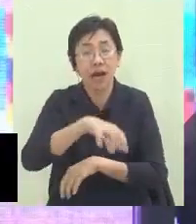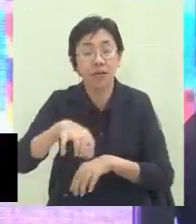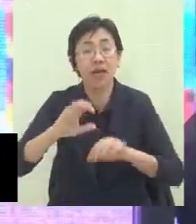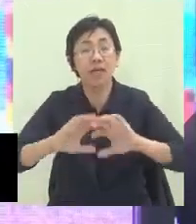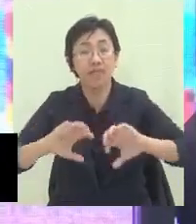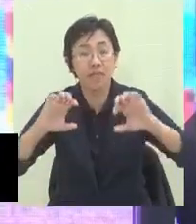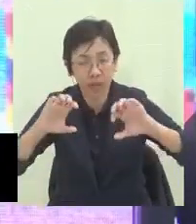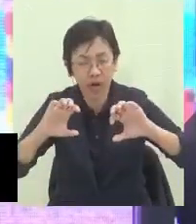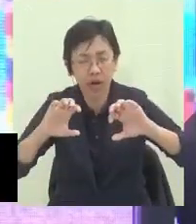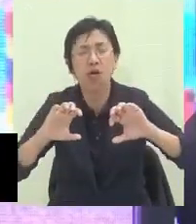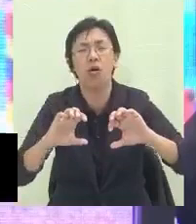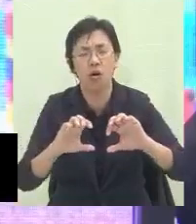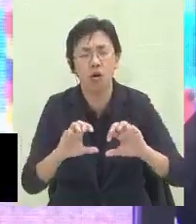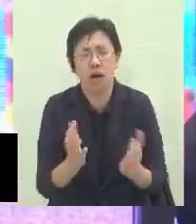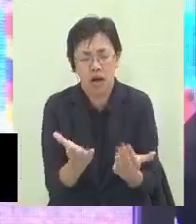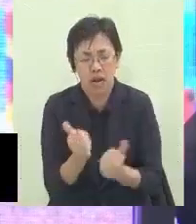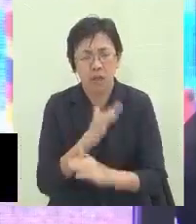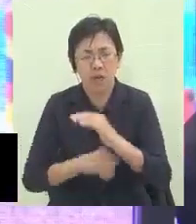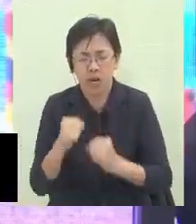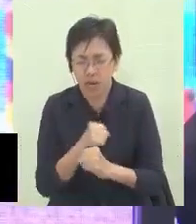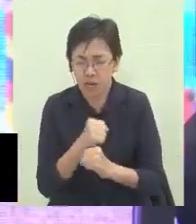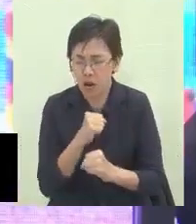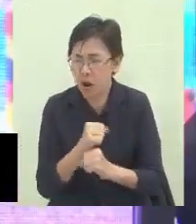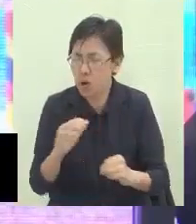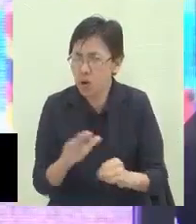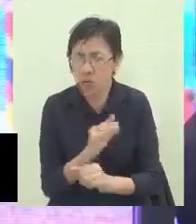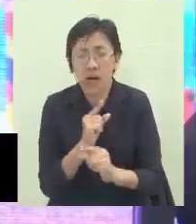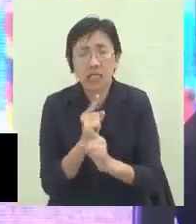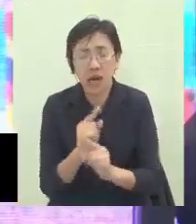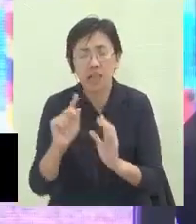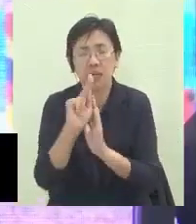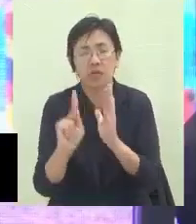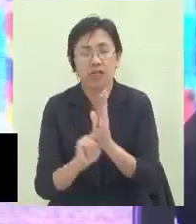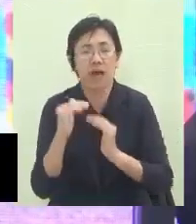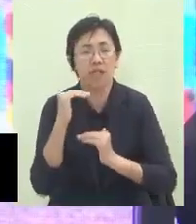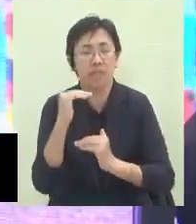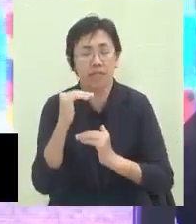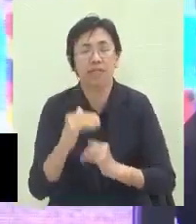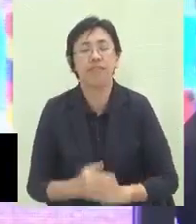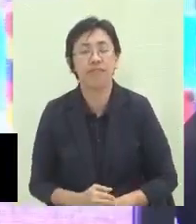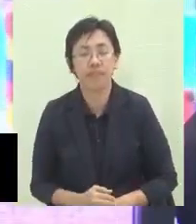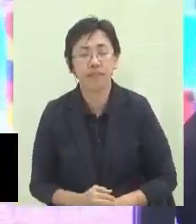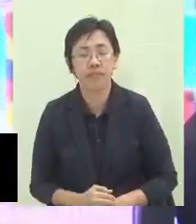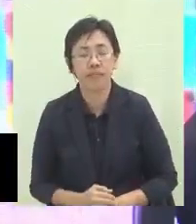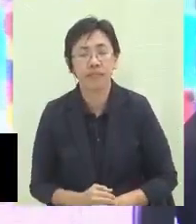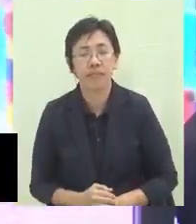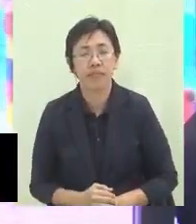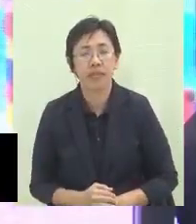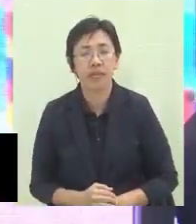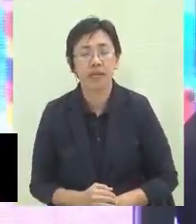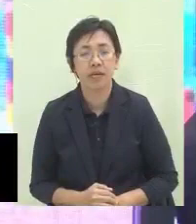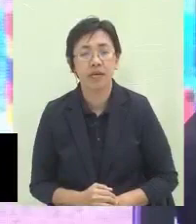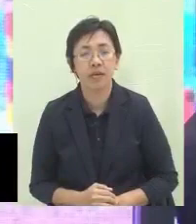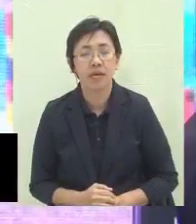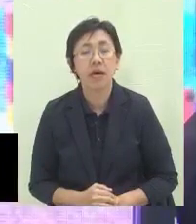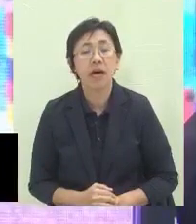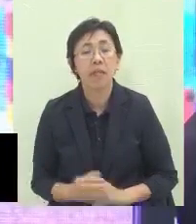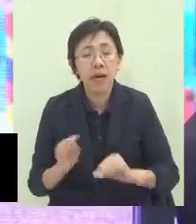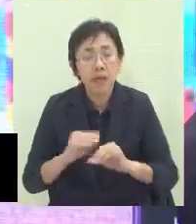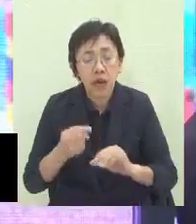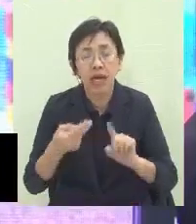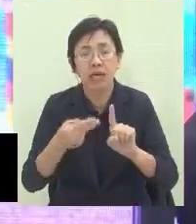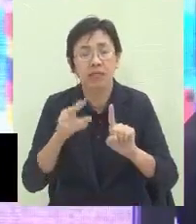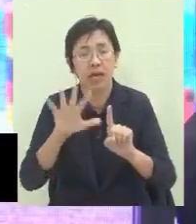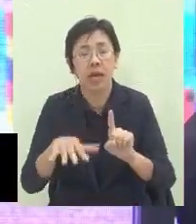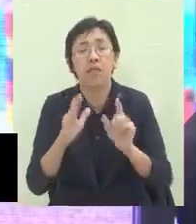ฐเร่งรัดการจ้างงานให้ครบถ้วนตามที่กฎหมายกำหนดจำนวนอีก 15,000